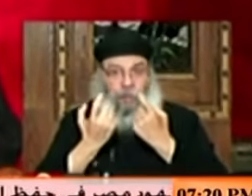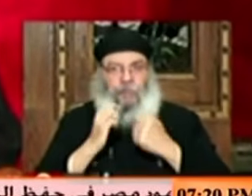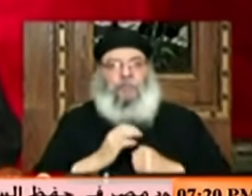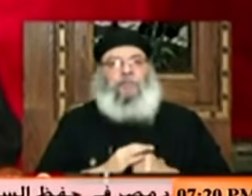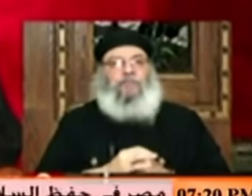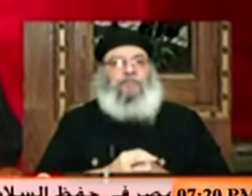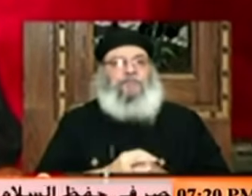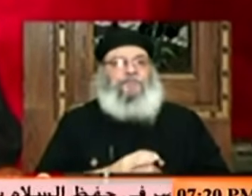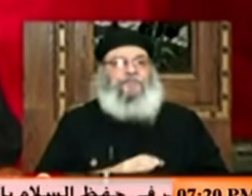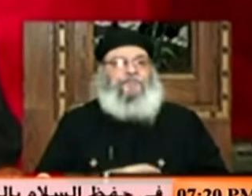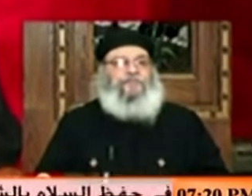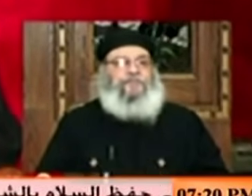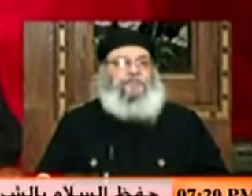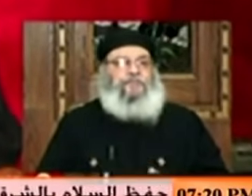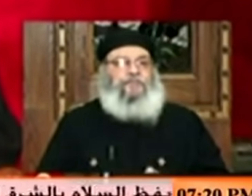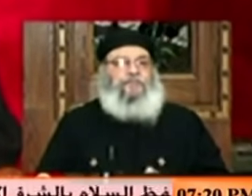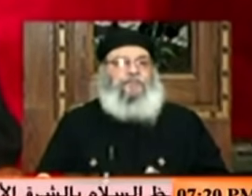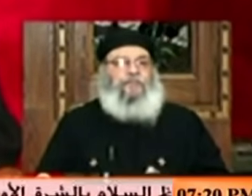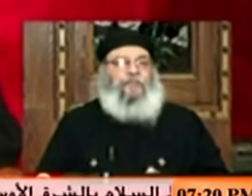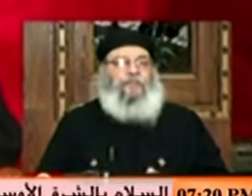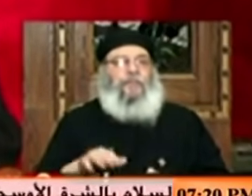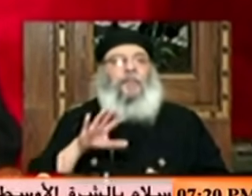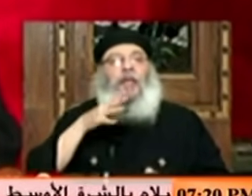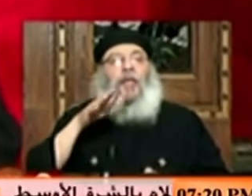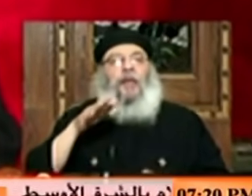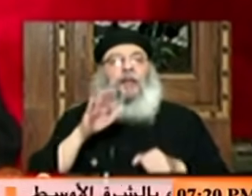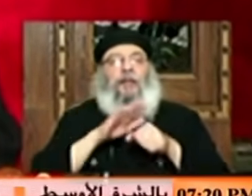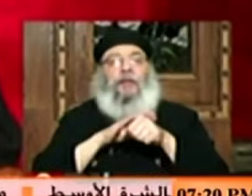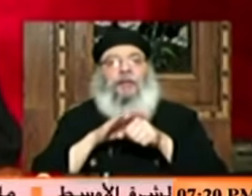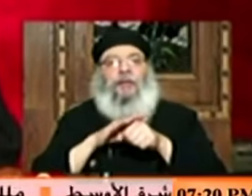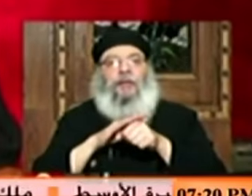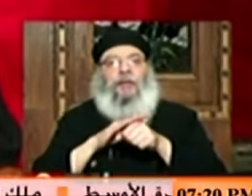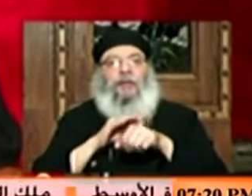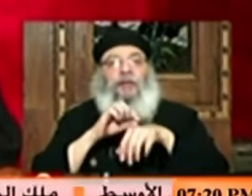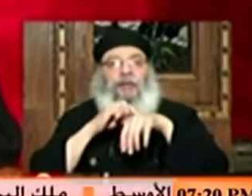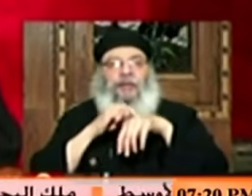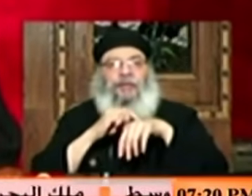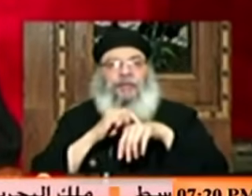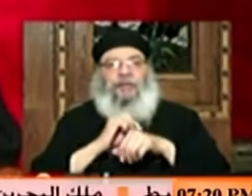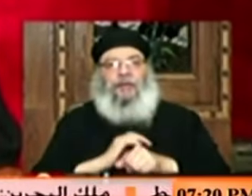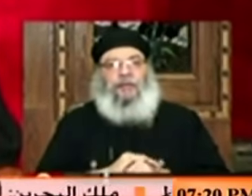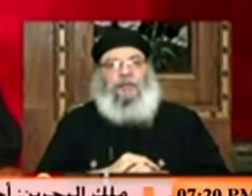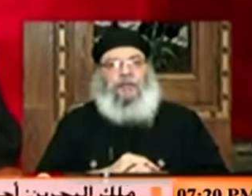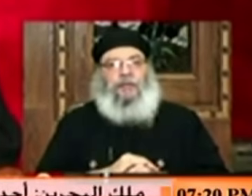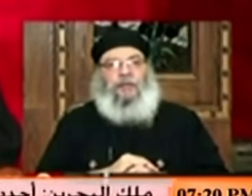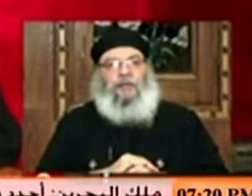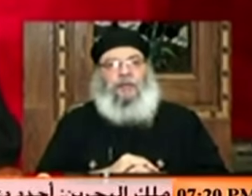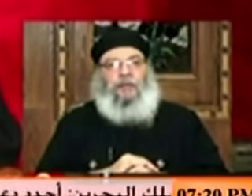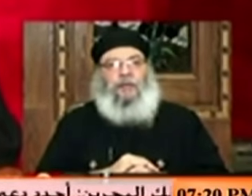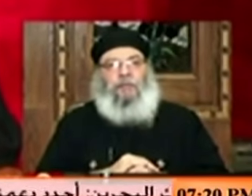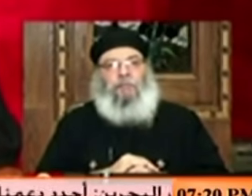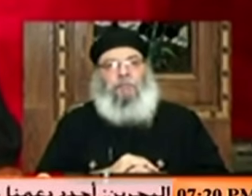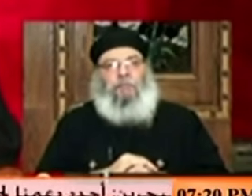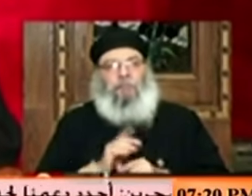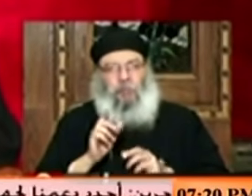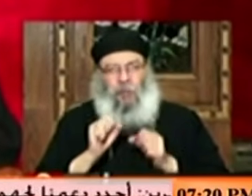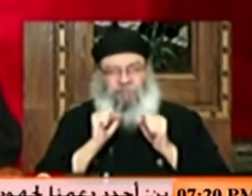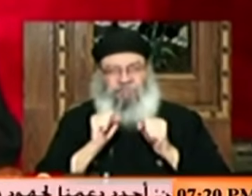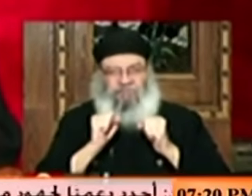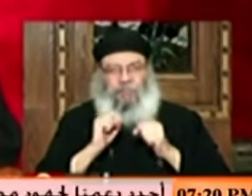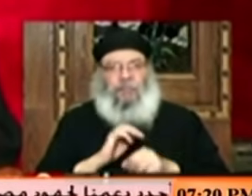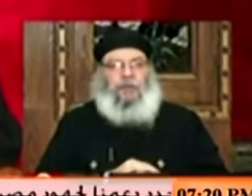حضراتكم ان احيان مشاعر الانسان ومتاسف في التعبير اللي هقوله تتبلد